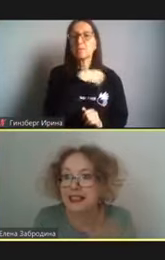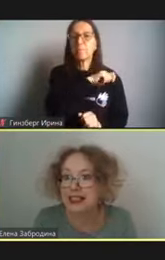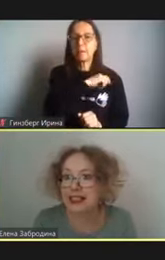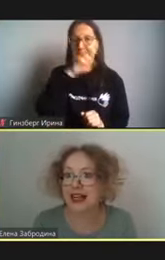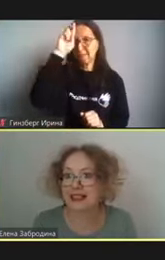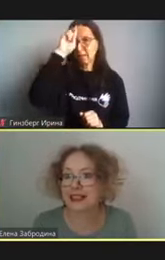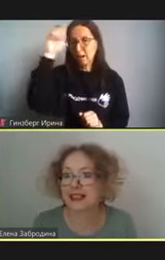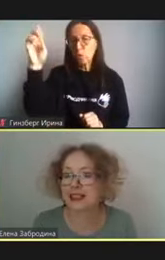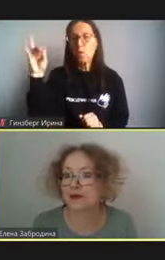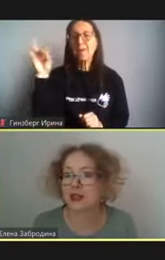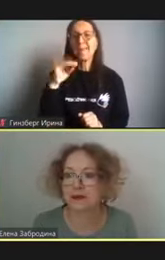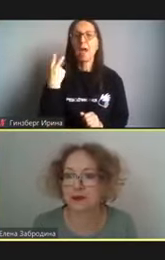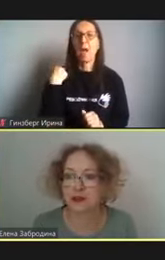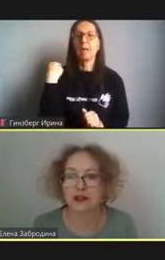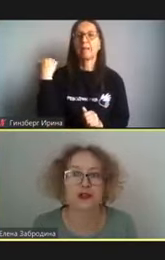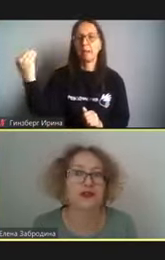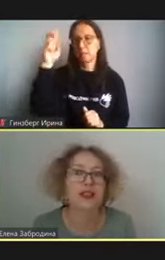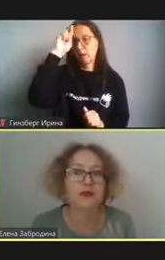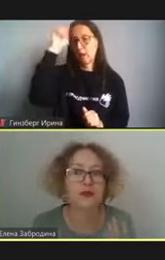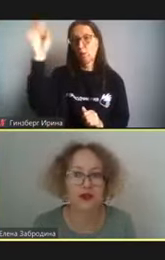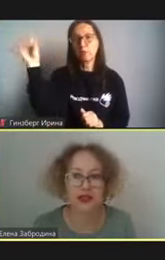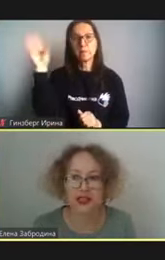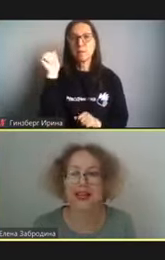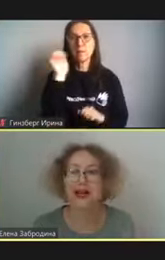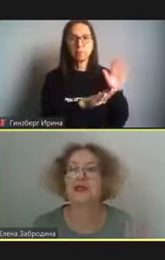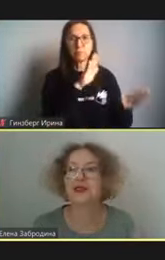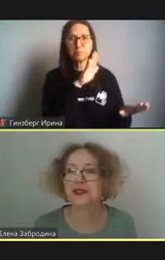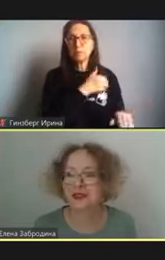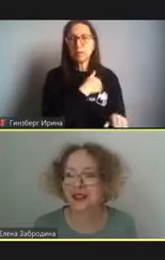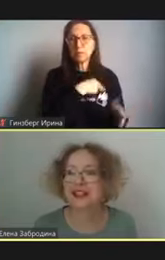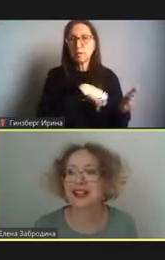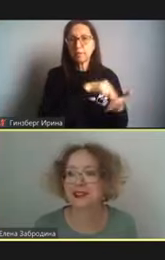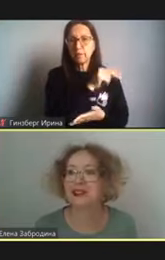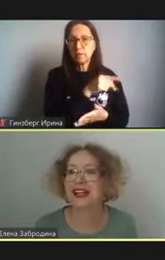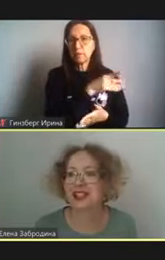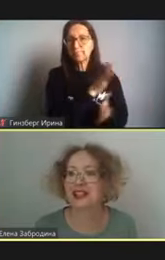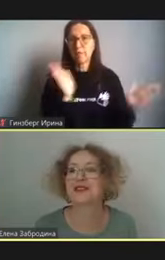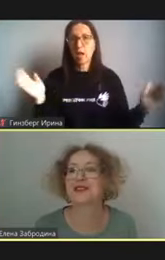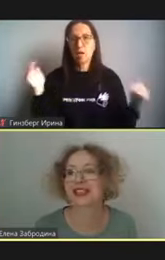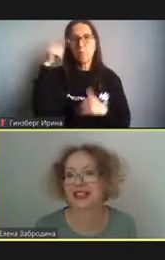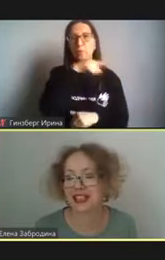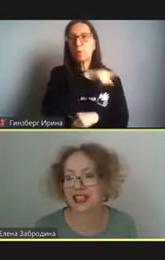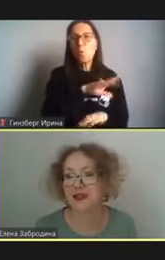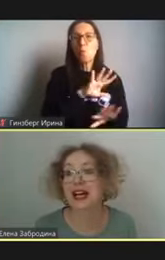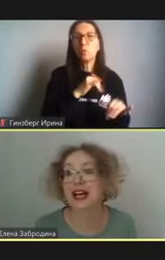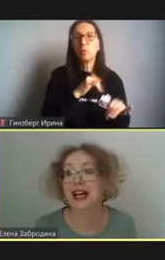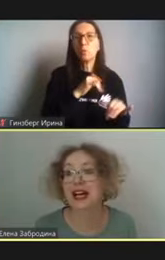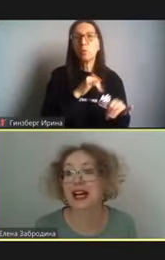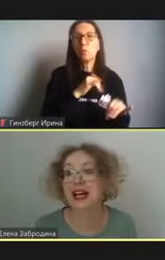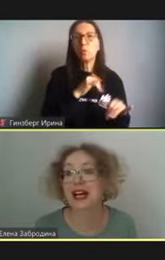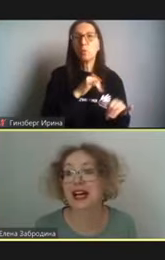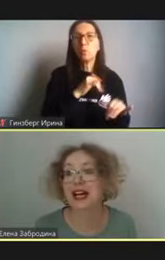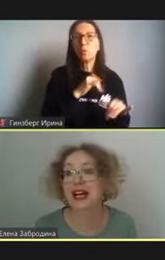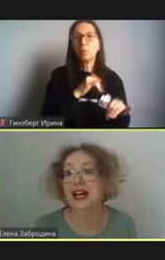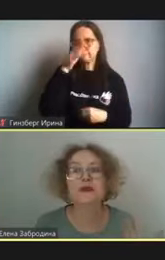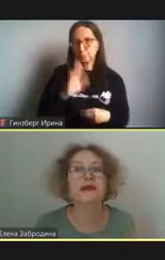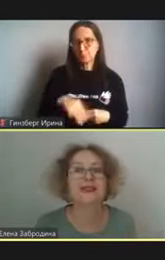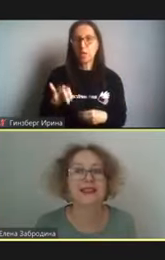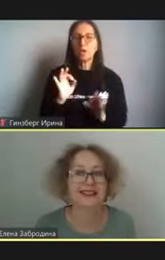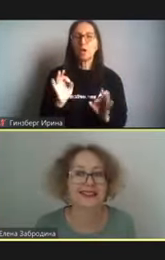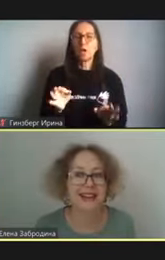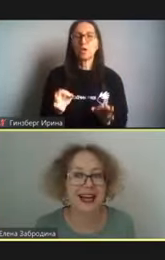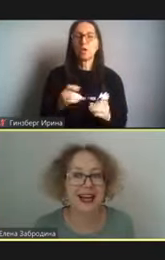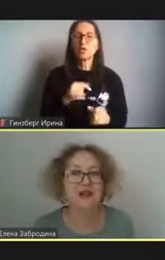они все хотят его работы, но он не может удовлетворить такое количество заказчиков. И, конечно,